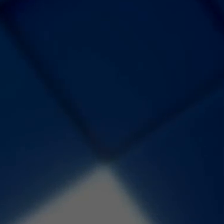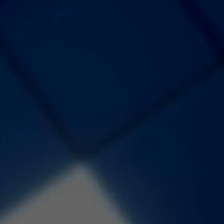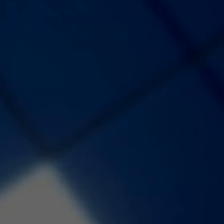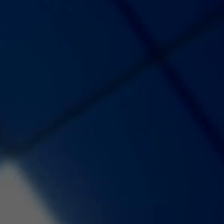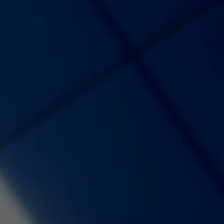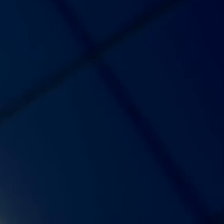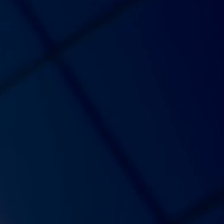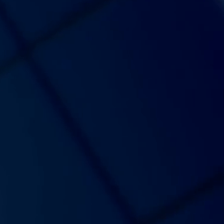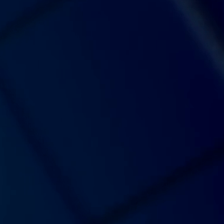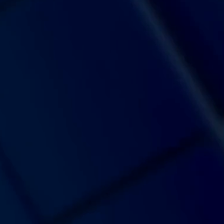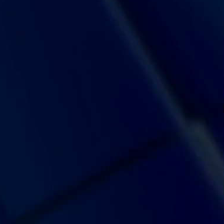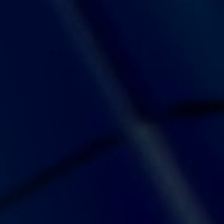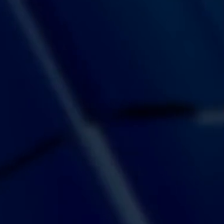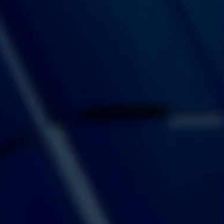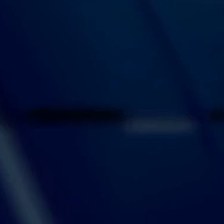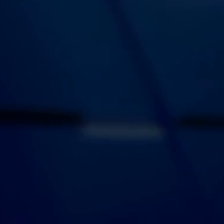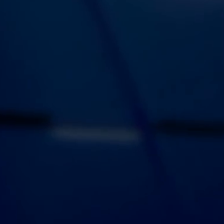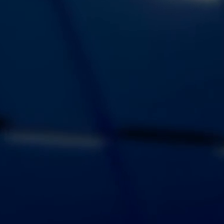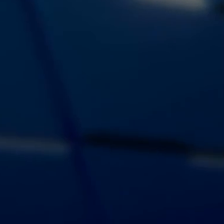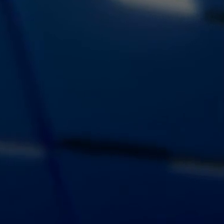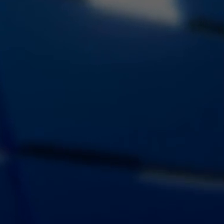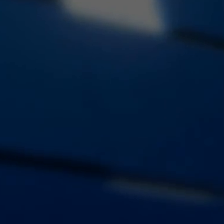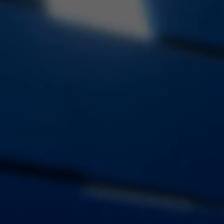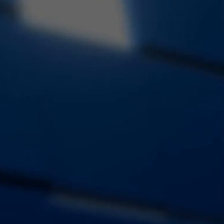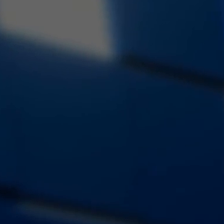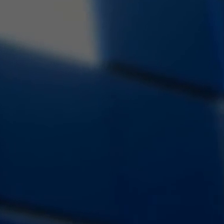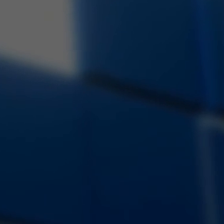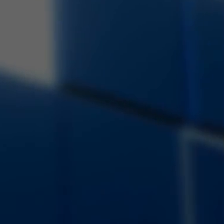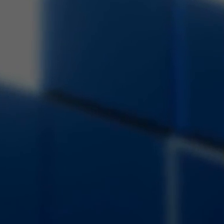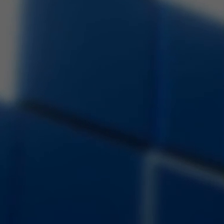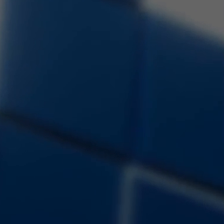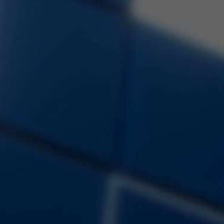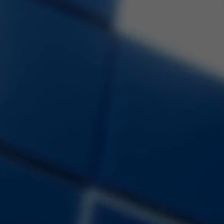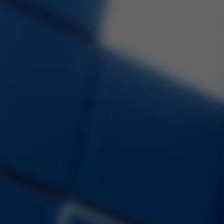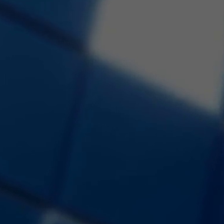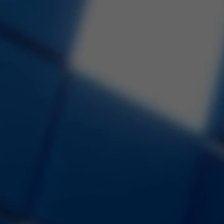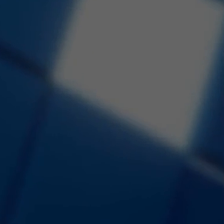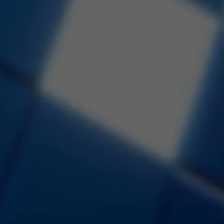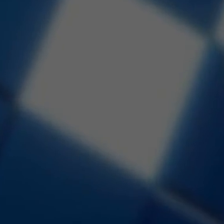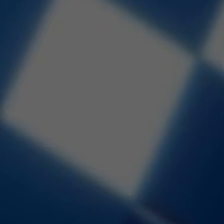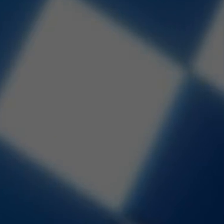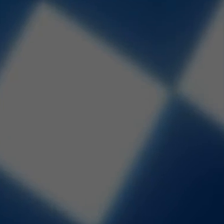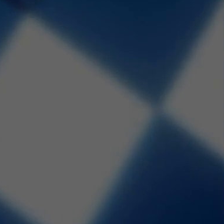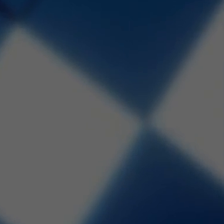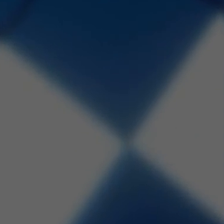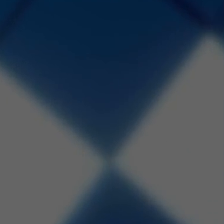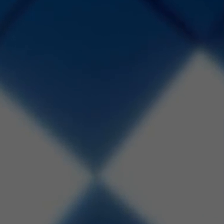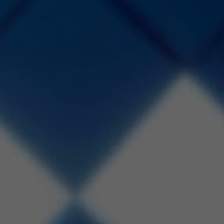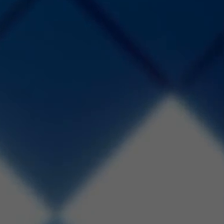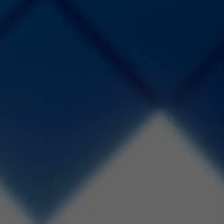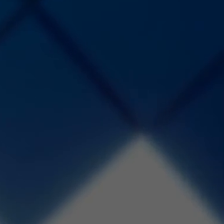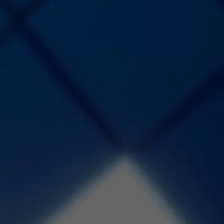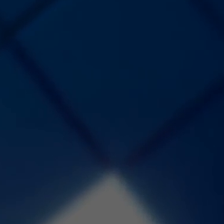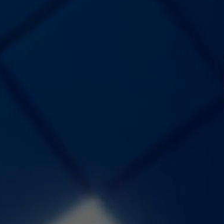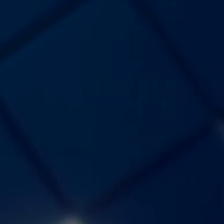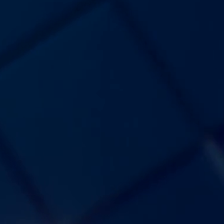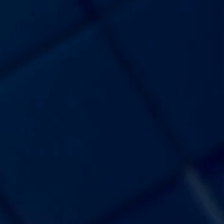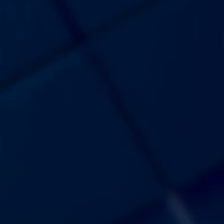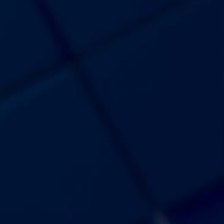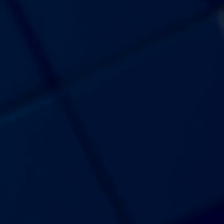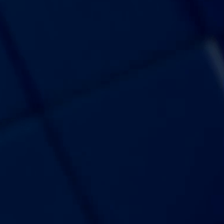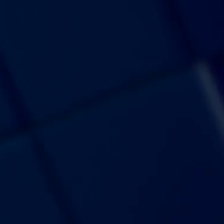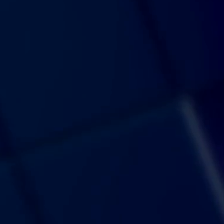режима чрезвычайного положения. СМИ в период введения ЧП в целях исключения нагнетания сложившейся обстановки распространять